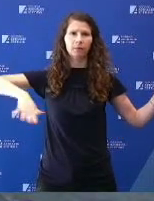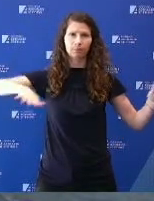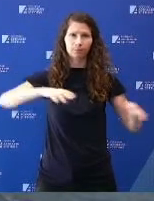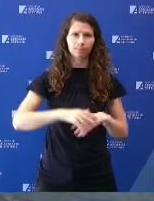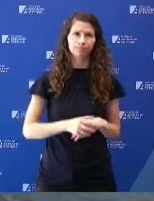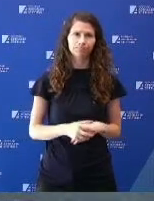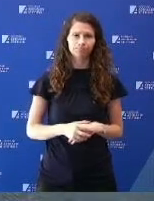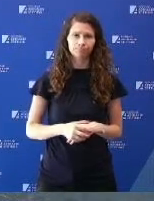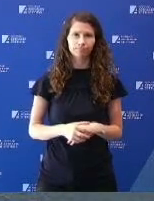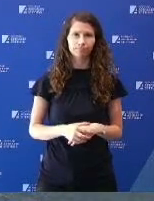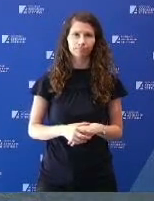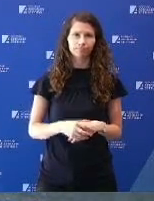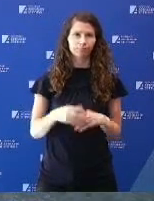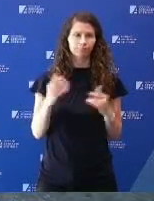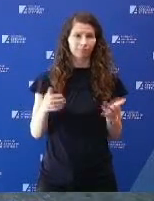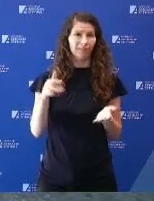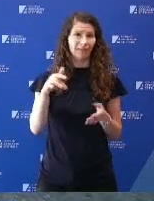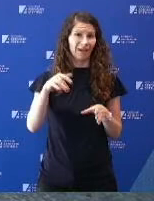jetzt hier im Innenhof